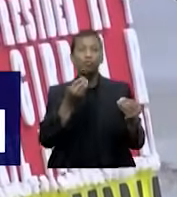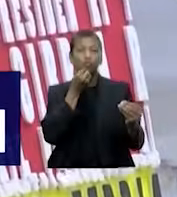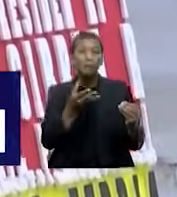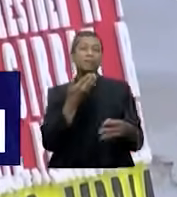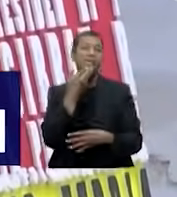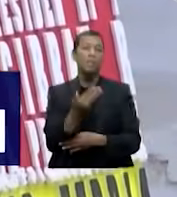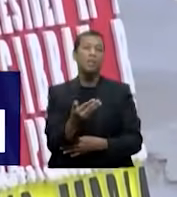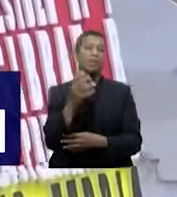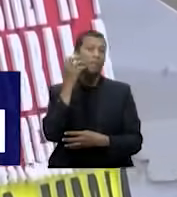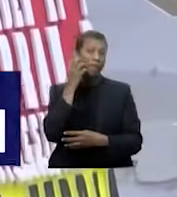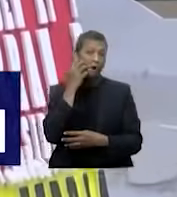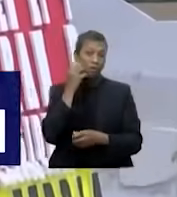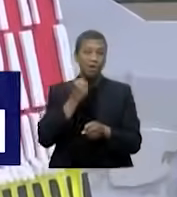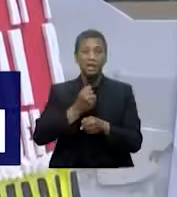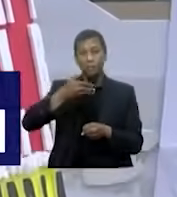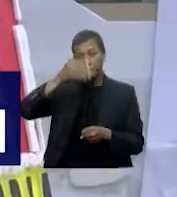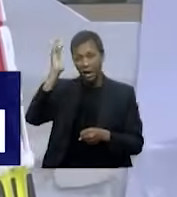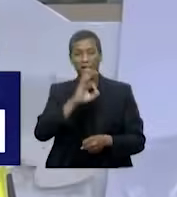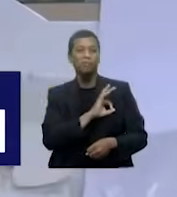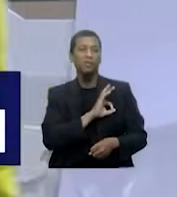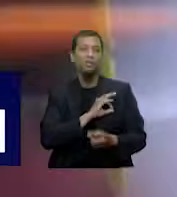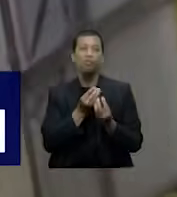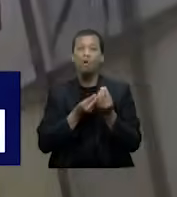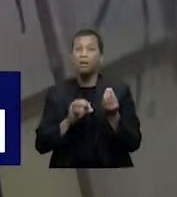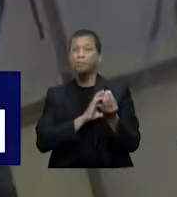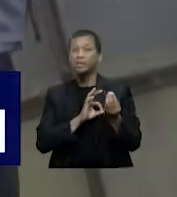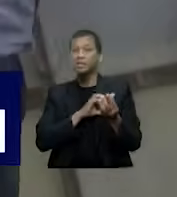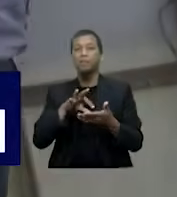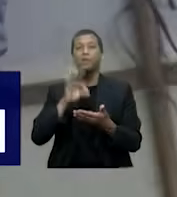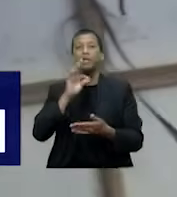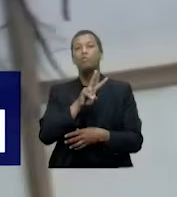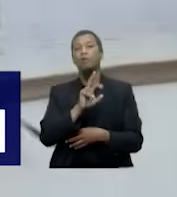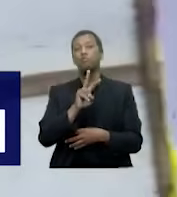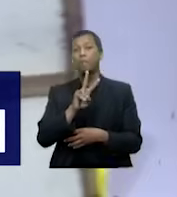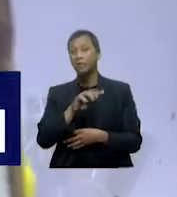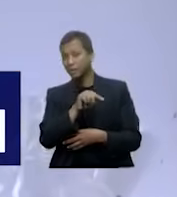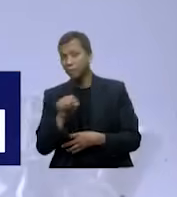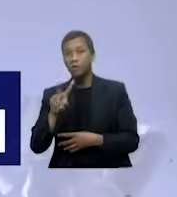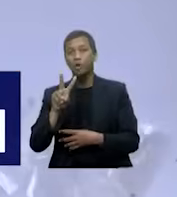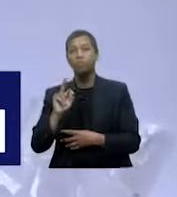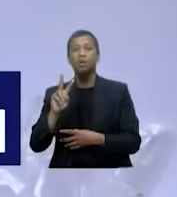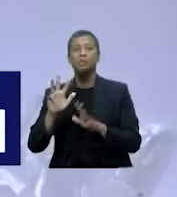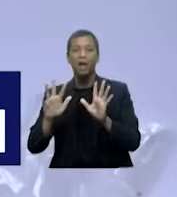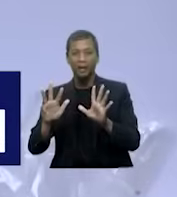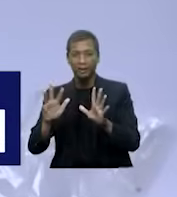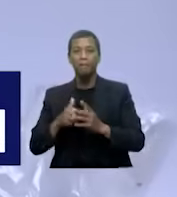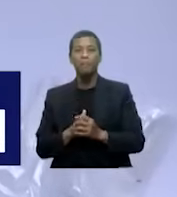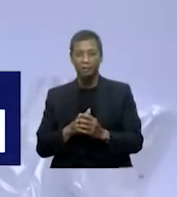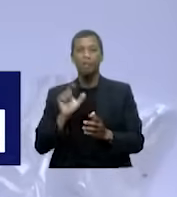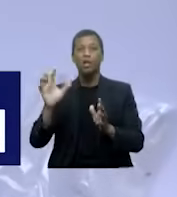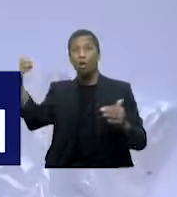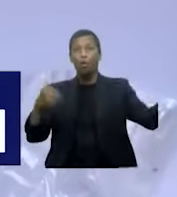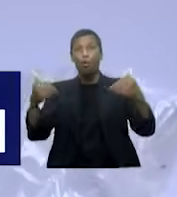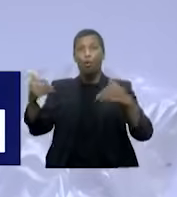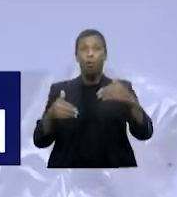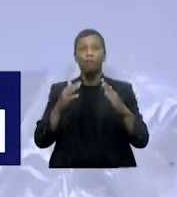Prabowo Gibran, Presiden dan Wakil Presiden terpilih 2024-2029, terus berdatangan ke rumah Prabowo Subianto di Jalan